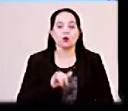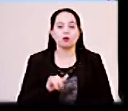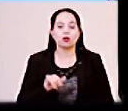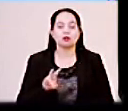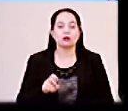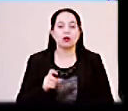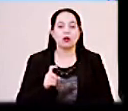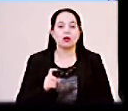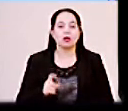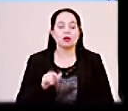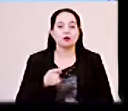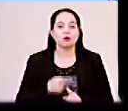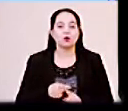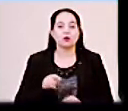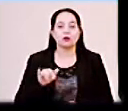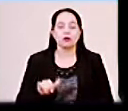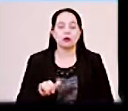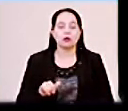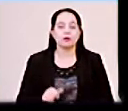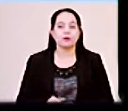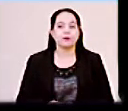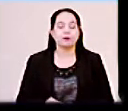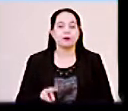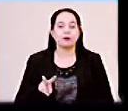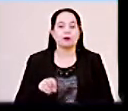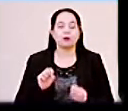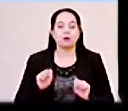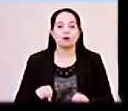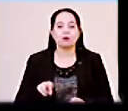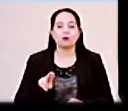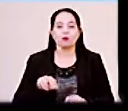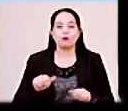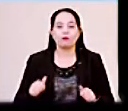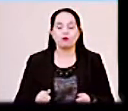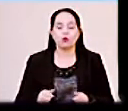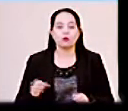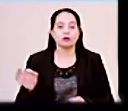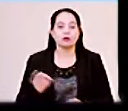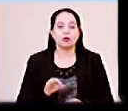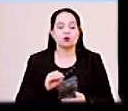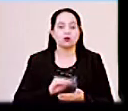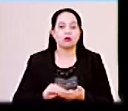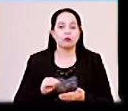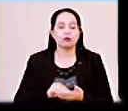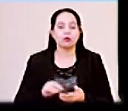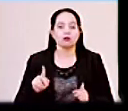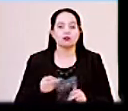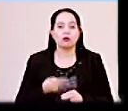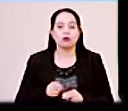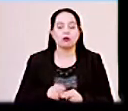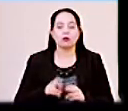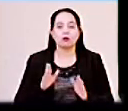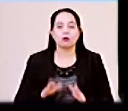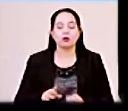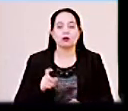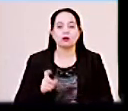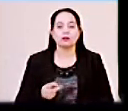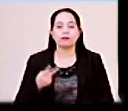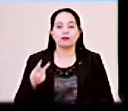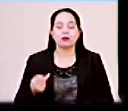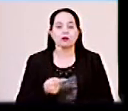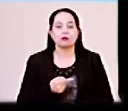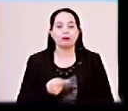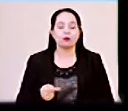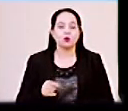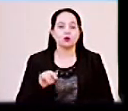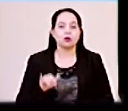на x плюс y. Мы можем по формуле сразу написать, что это будет x квадрат